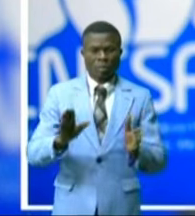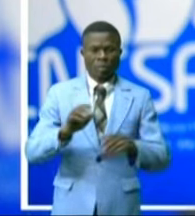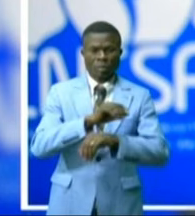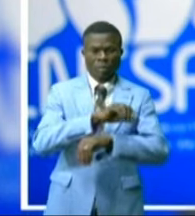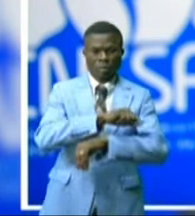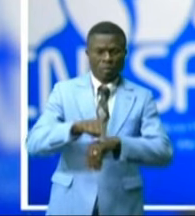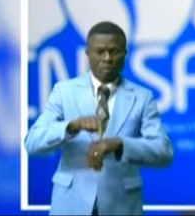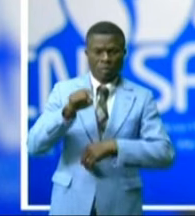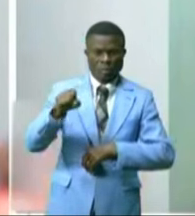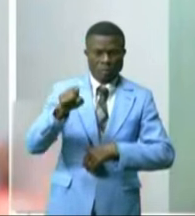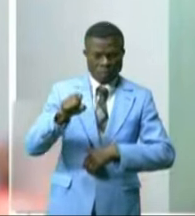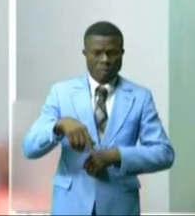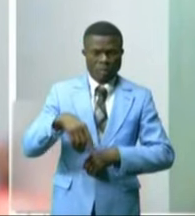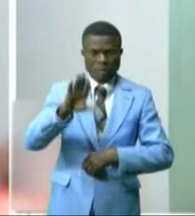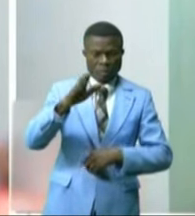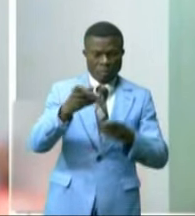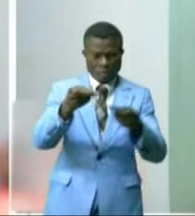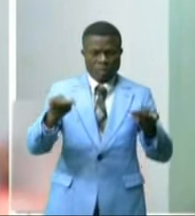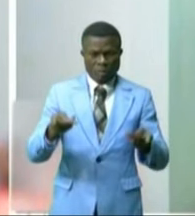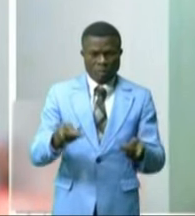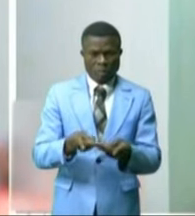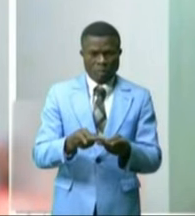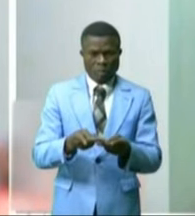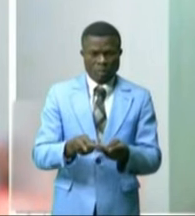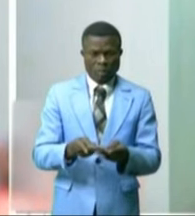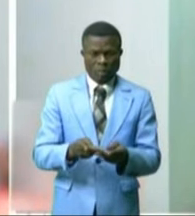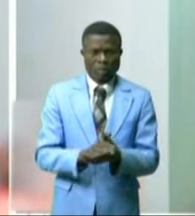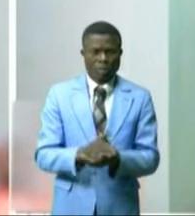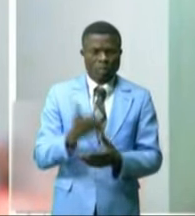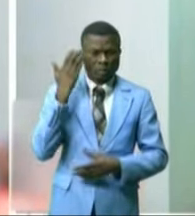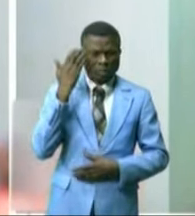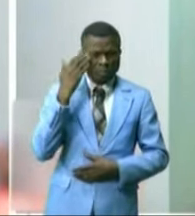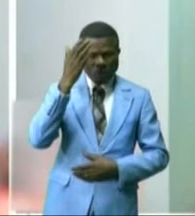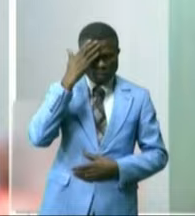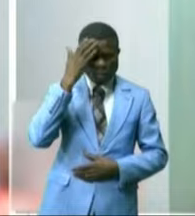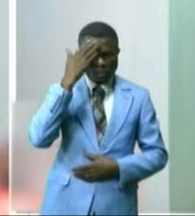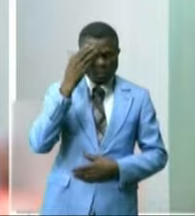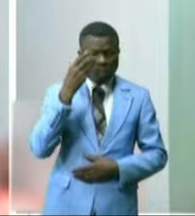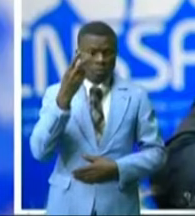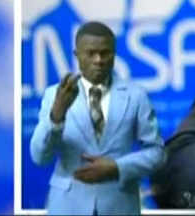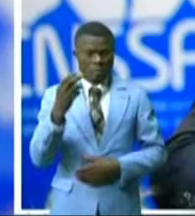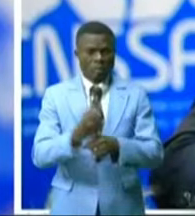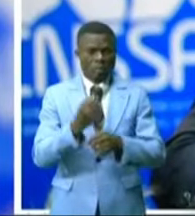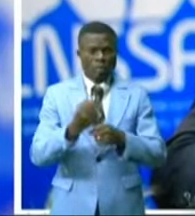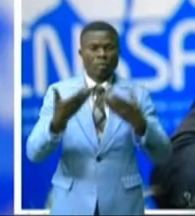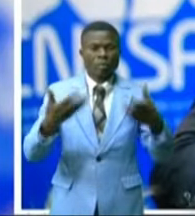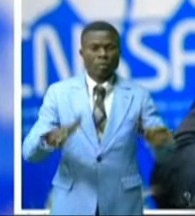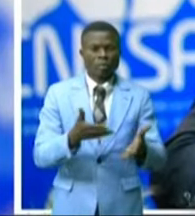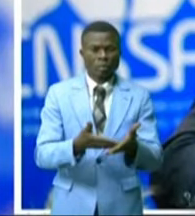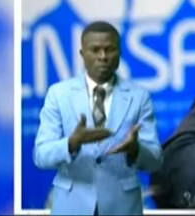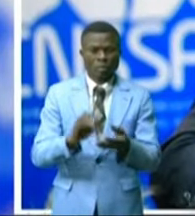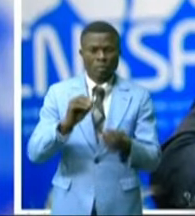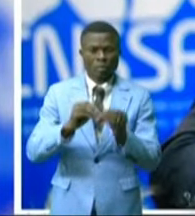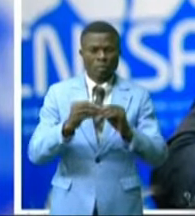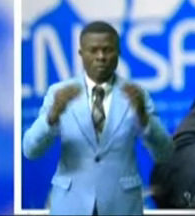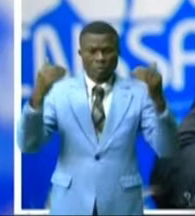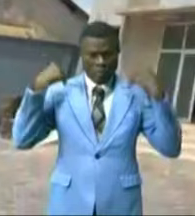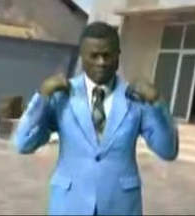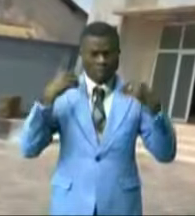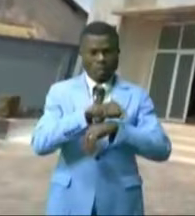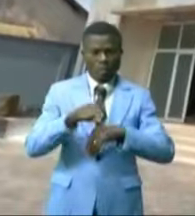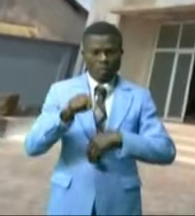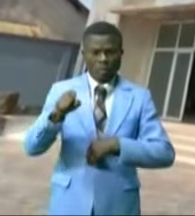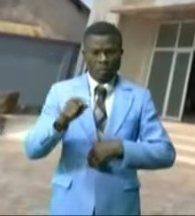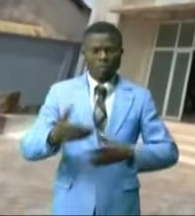établissement public s'est rendu sur place. Junior Mata est allé se rendre compte des travaux de finition. Le numéro 1 du Sainte-Sap